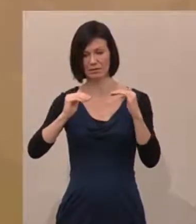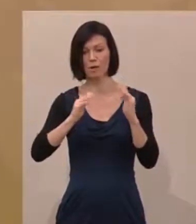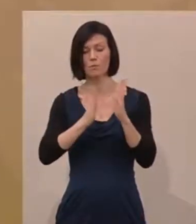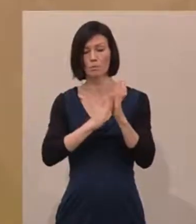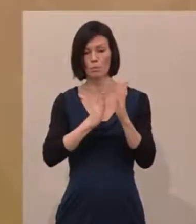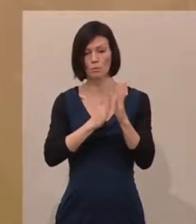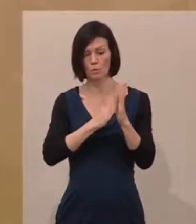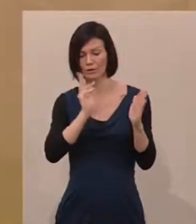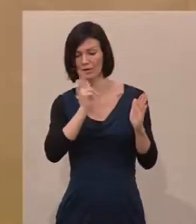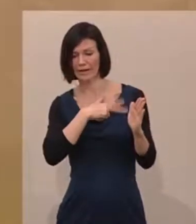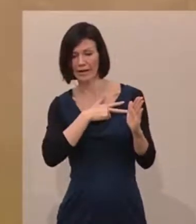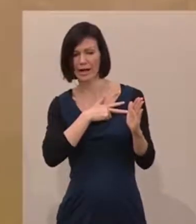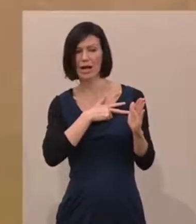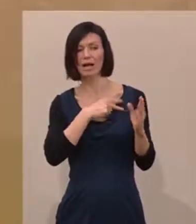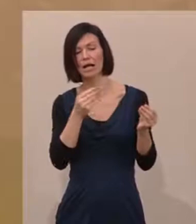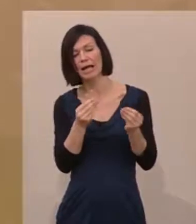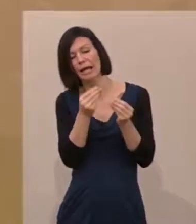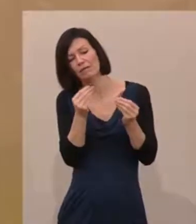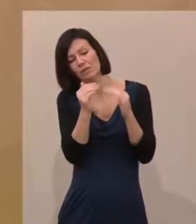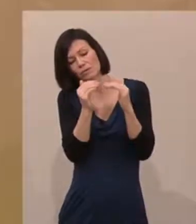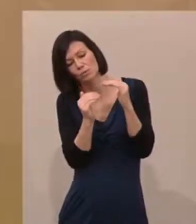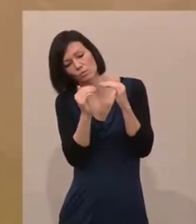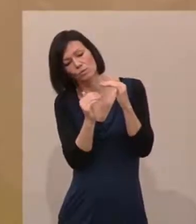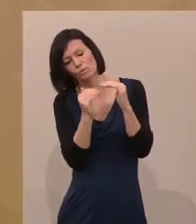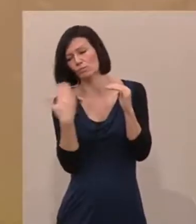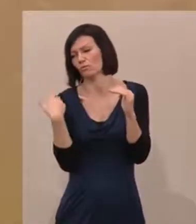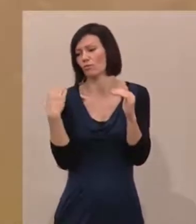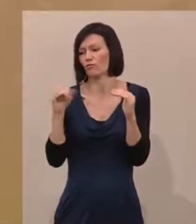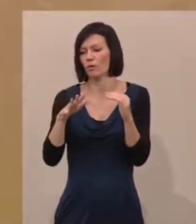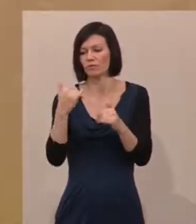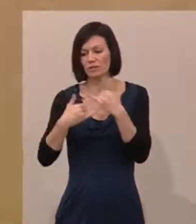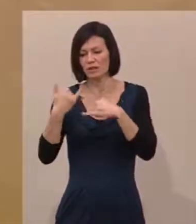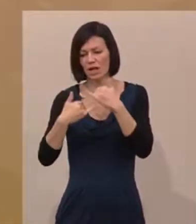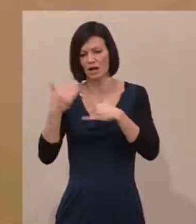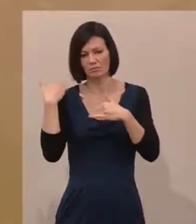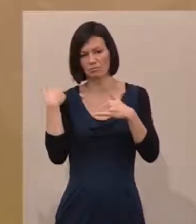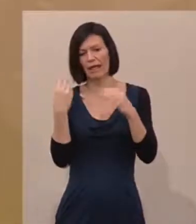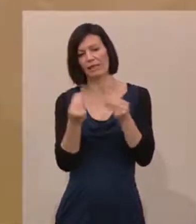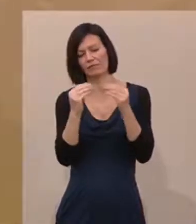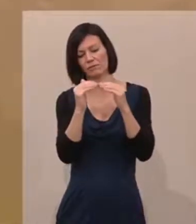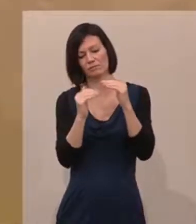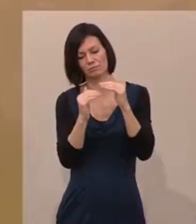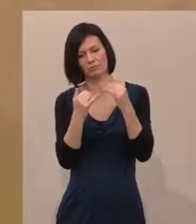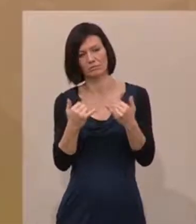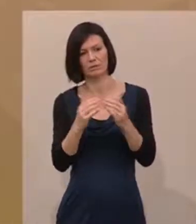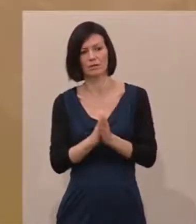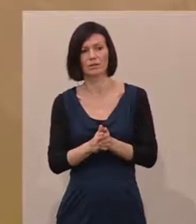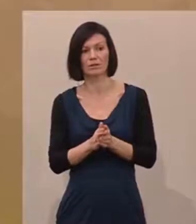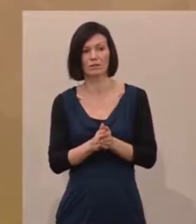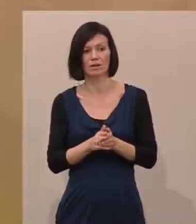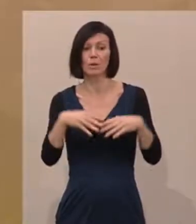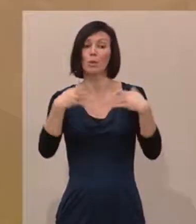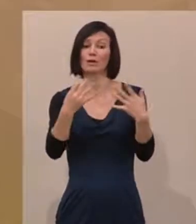Bruttorealeinkommen etwas niedriger sind, als sie vor 15 Jahren gewesen sind. Und für die